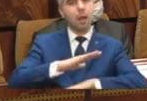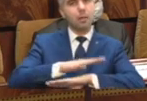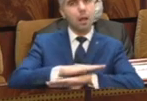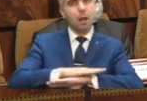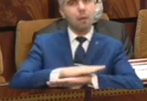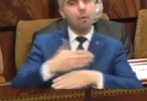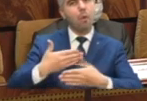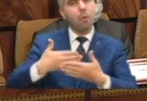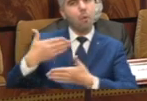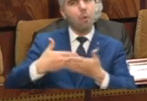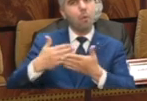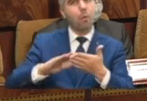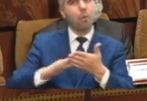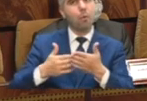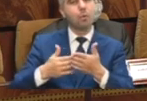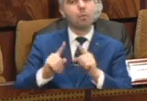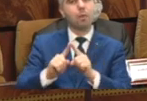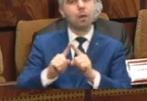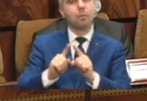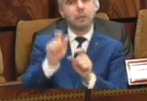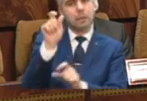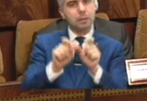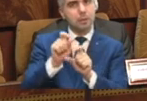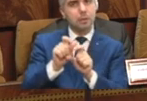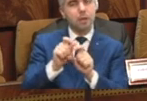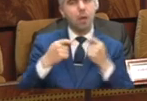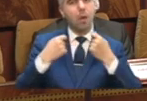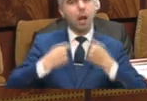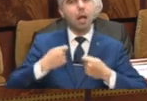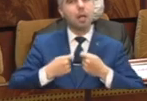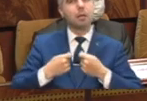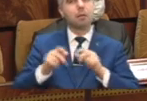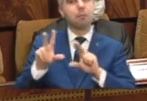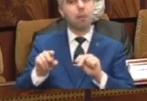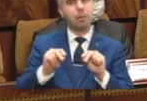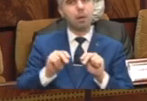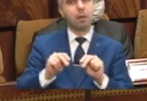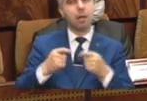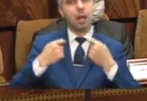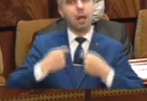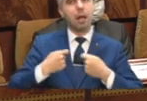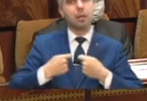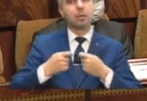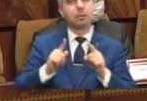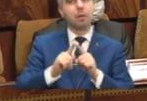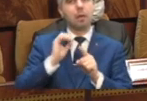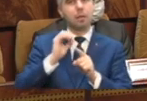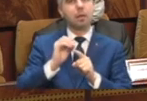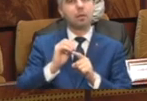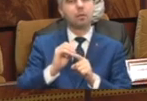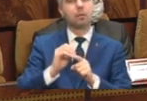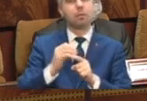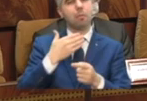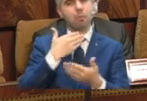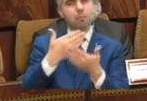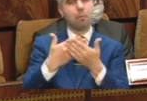يكون متبادل لا بين النواب ولا بين الرئاسة، والسيد الرئيسة راك على رؤوسنا. شكرا.